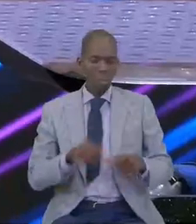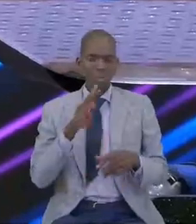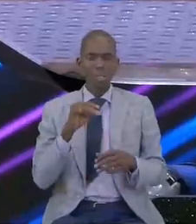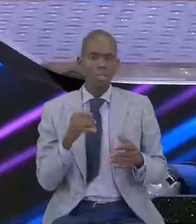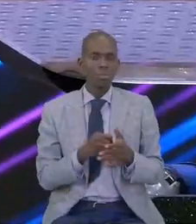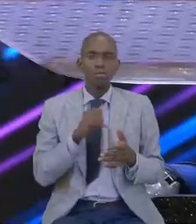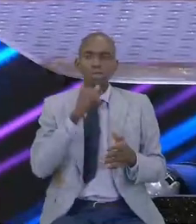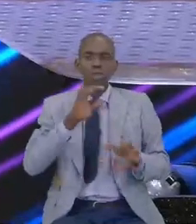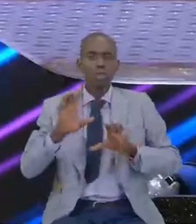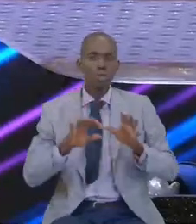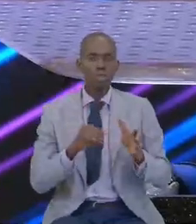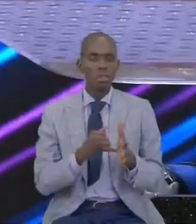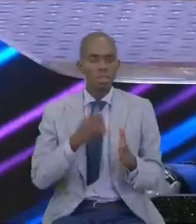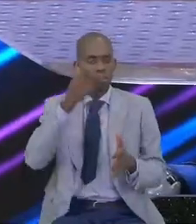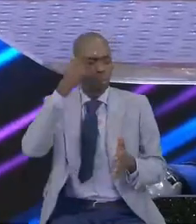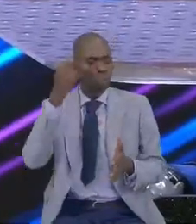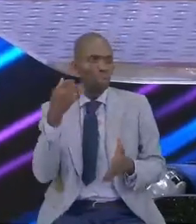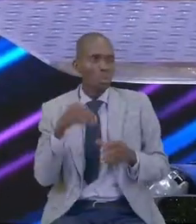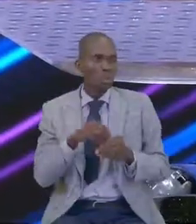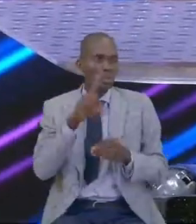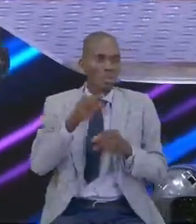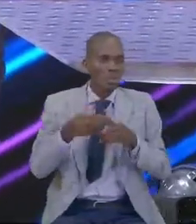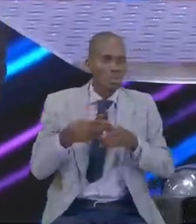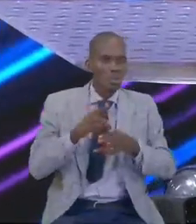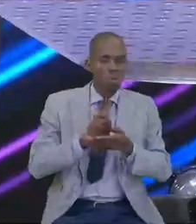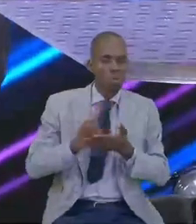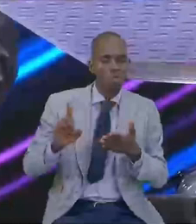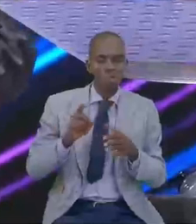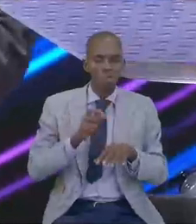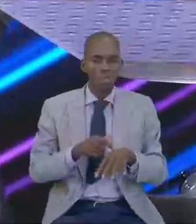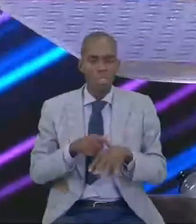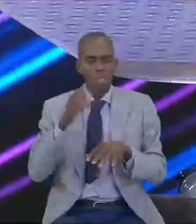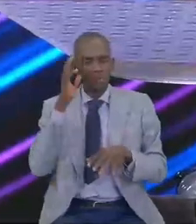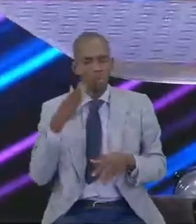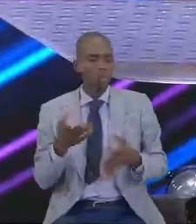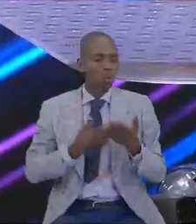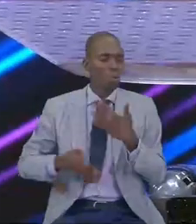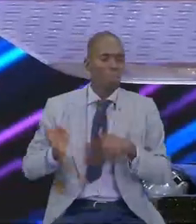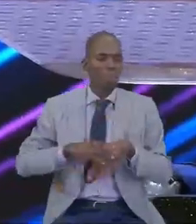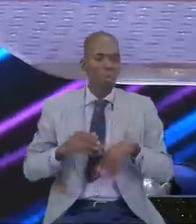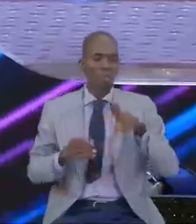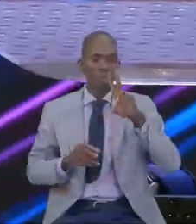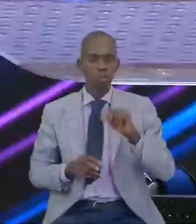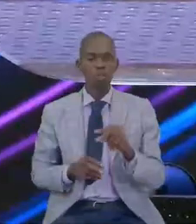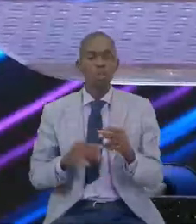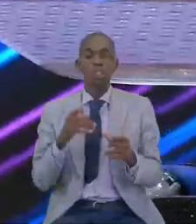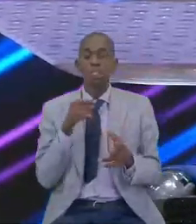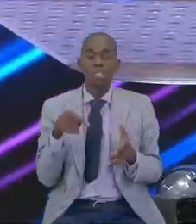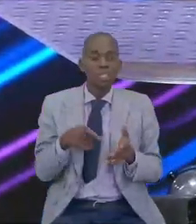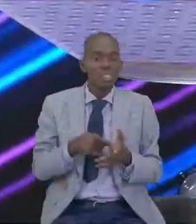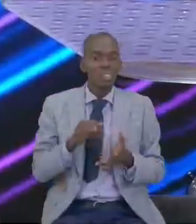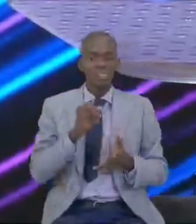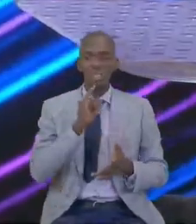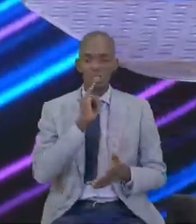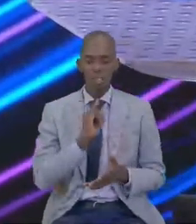que peut-être en une semaine, oh, ceci va arriver. Non, c'est simplement que c'est ma foi, c'est